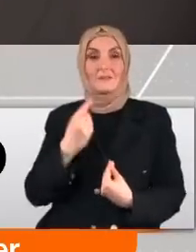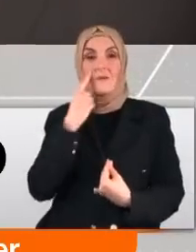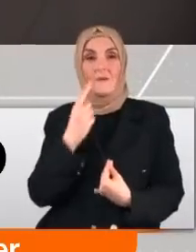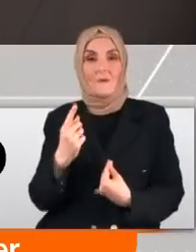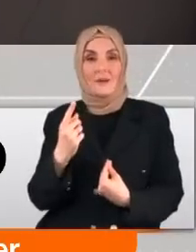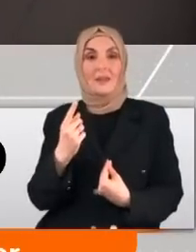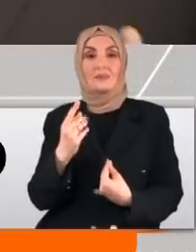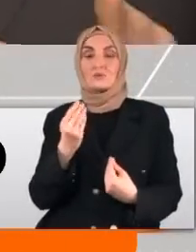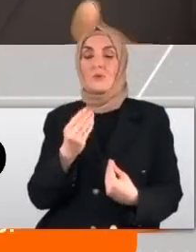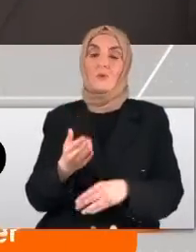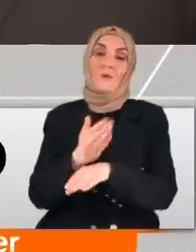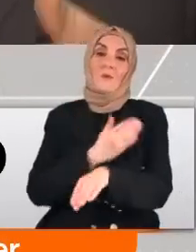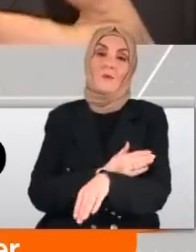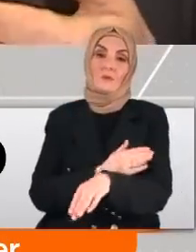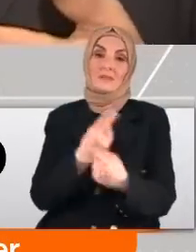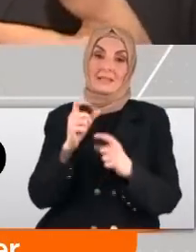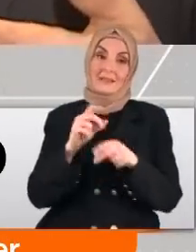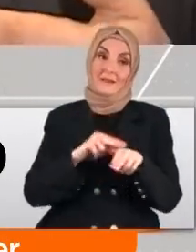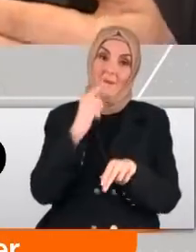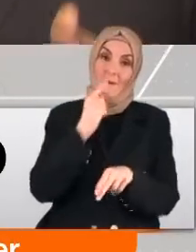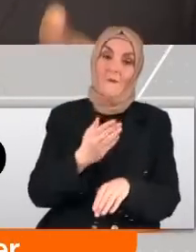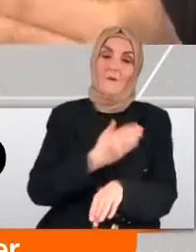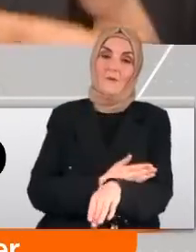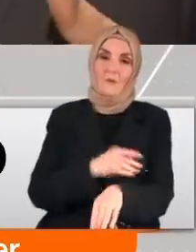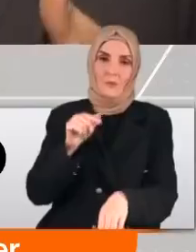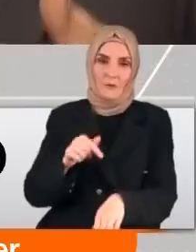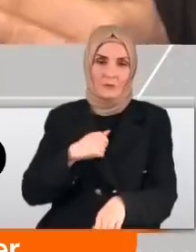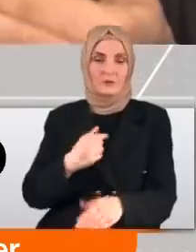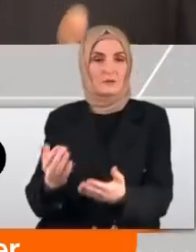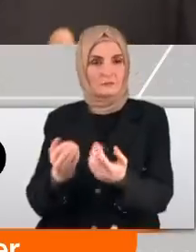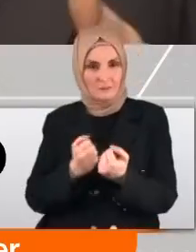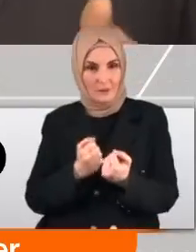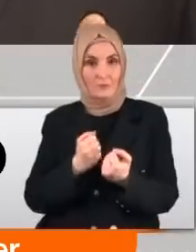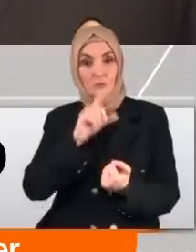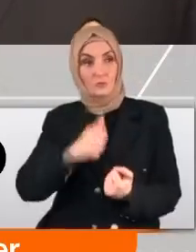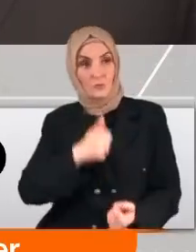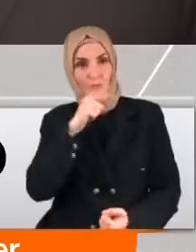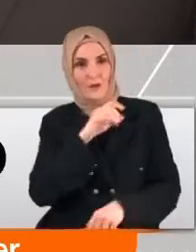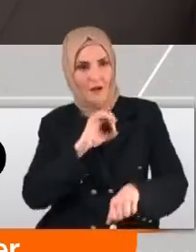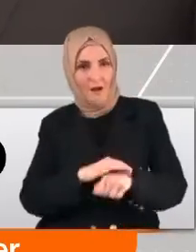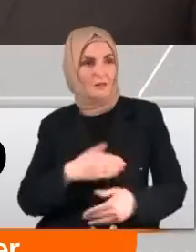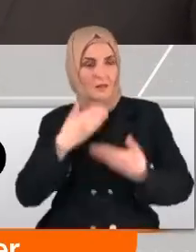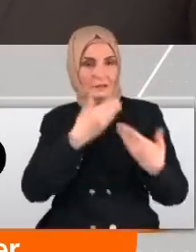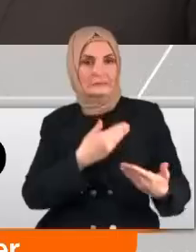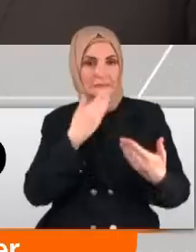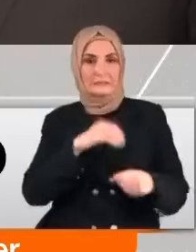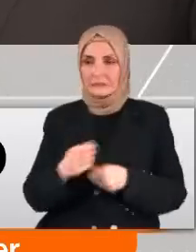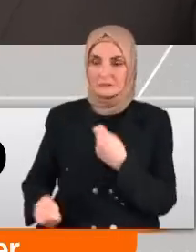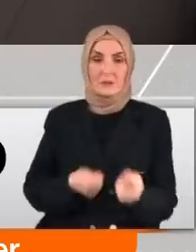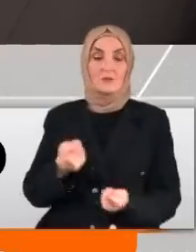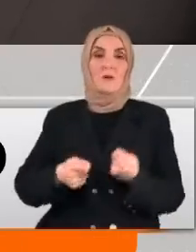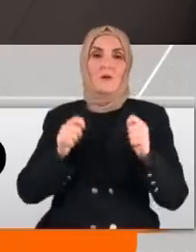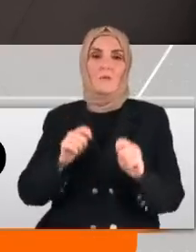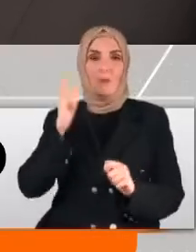ortaya çıkartıyoruz. Sayın Cumhurbaşkanımıza an be an onları aktarmak üzere çalışıyoruz. Bir yandan da o veriler